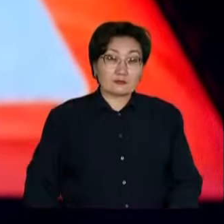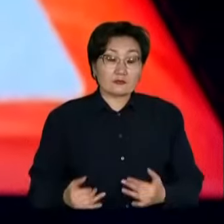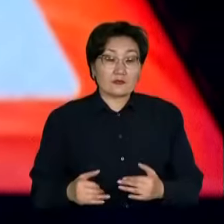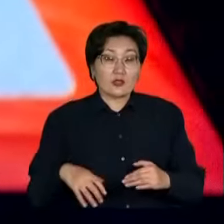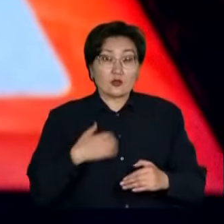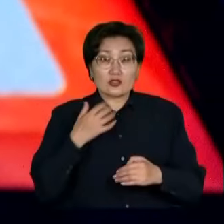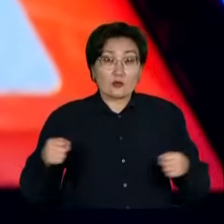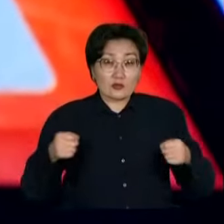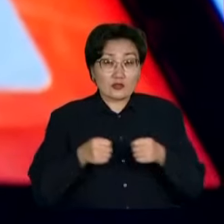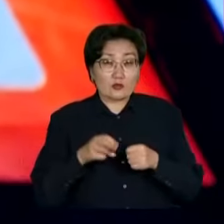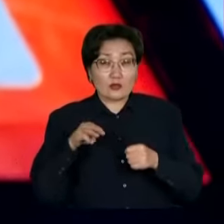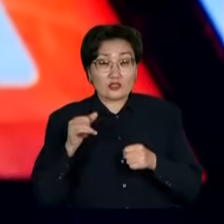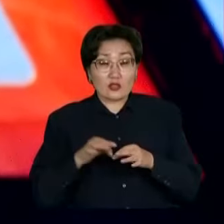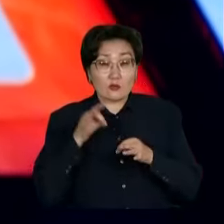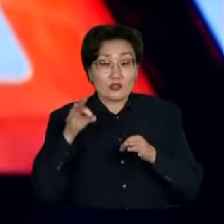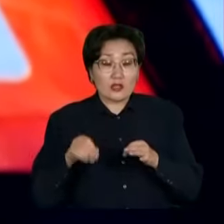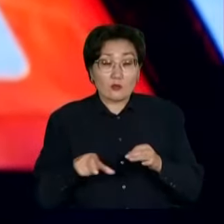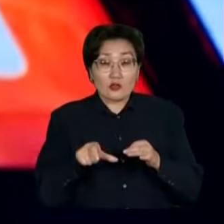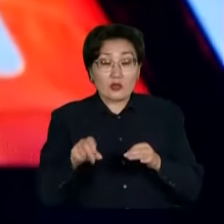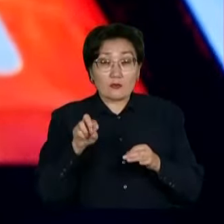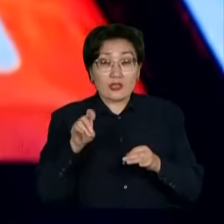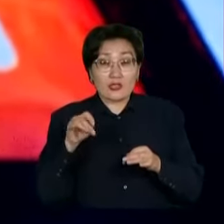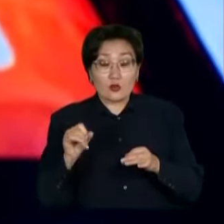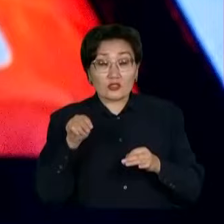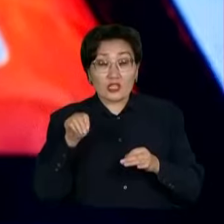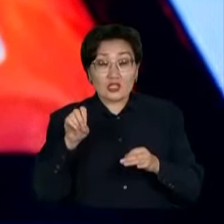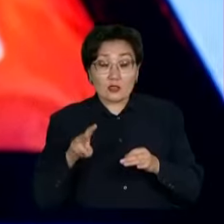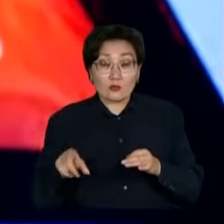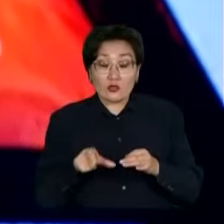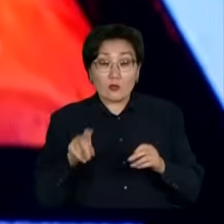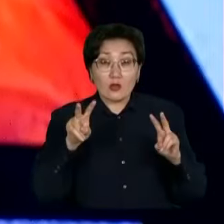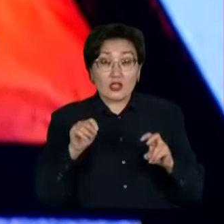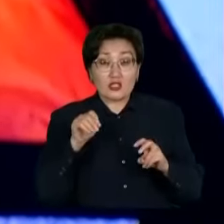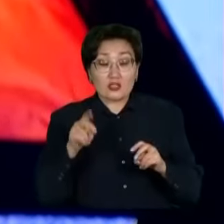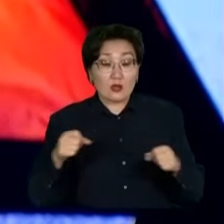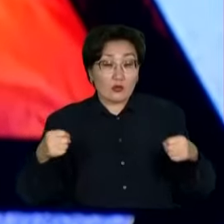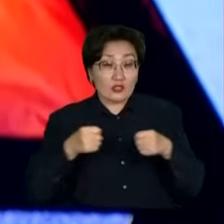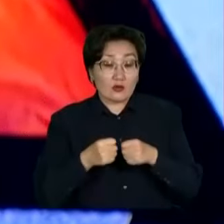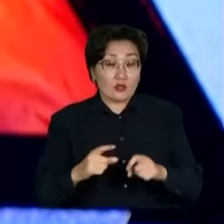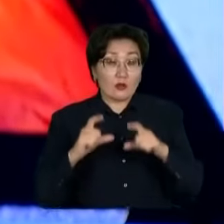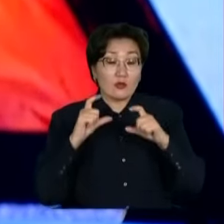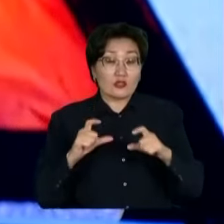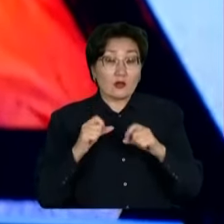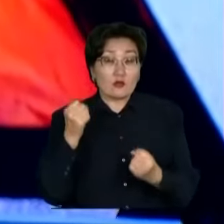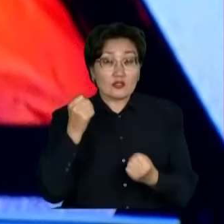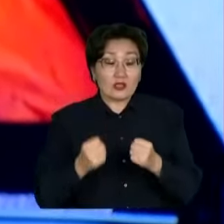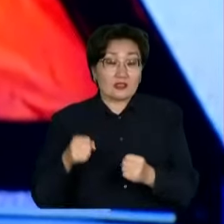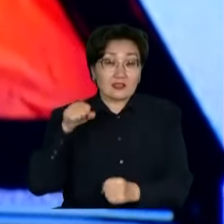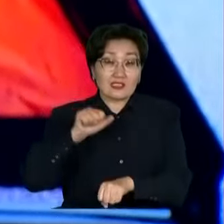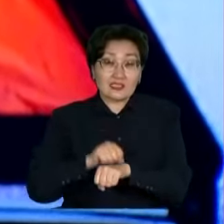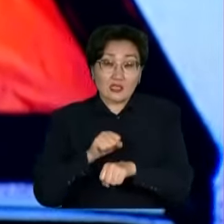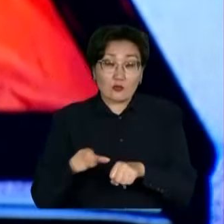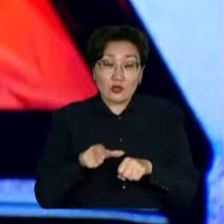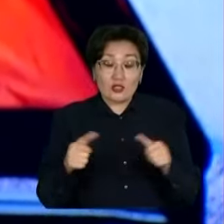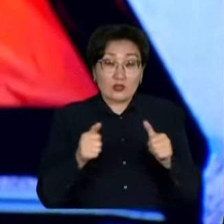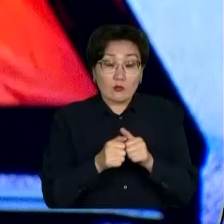Страшное ДТП произошло в Мангистауской области на трассе Бейнеу-Тажен. Автомобиль марки «Джак» столкнулся с большим грузом, стоявшим на обочине дороги у